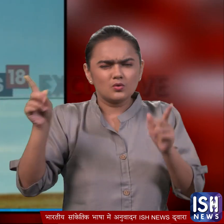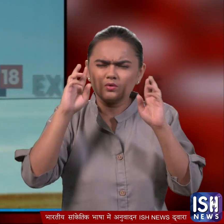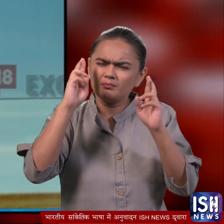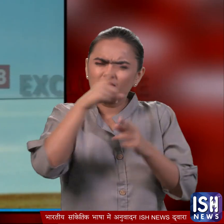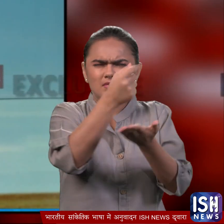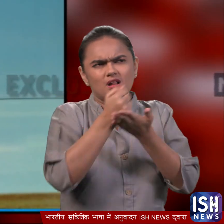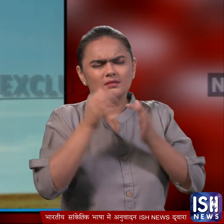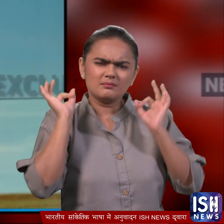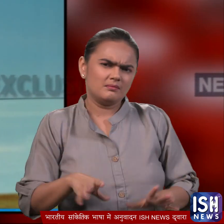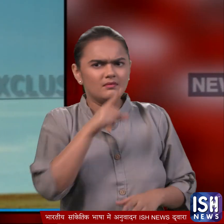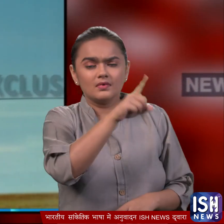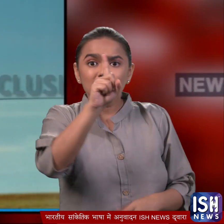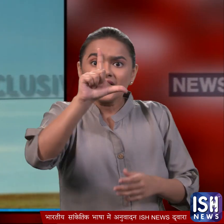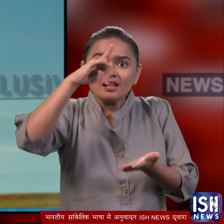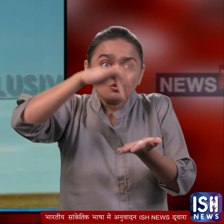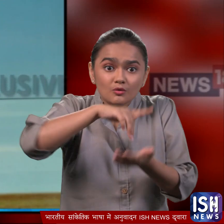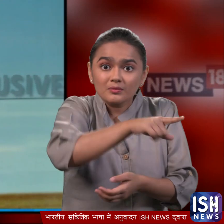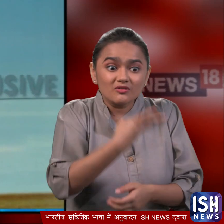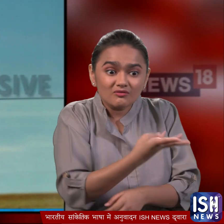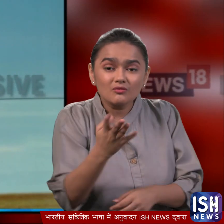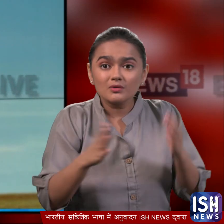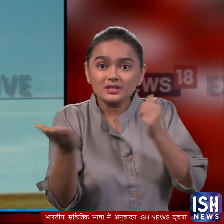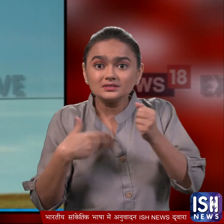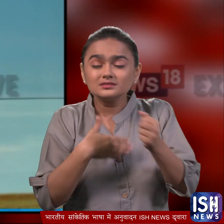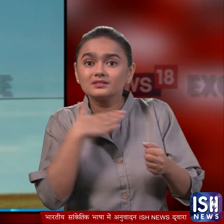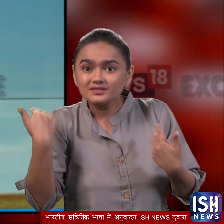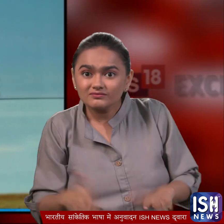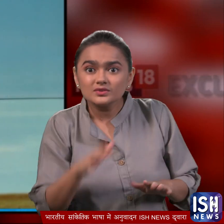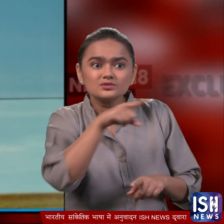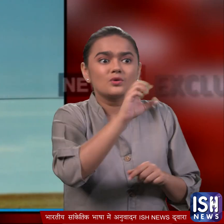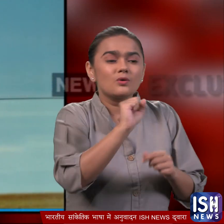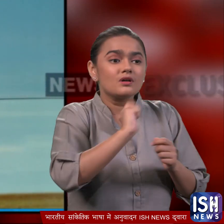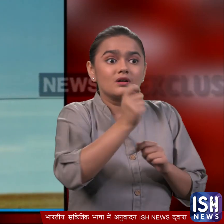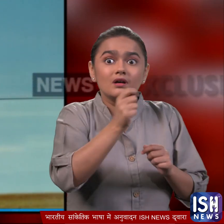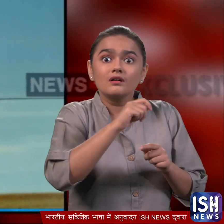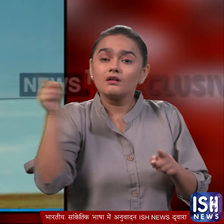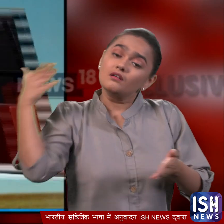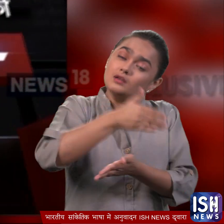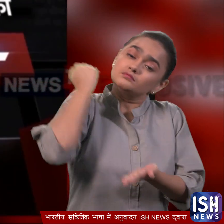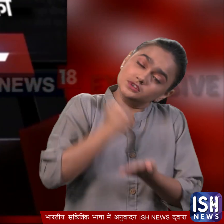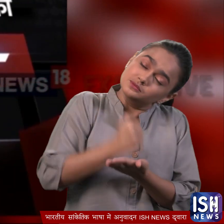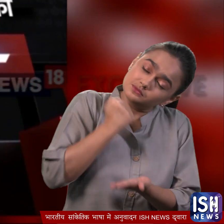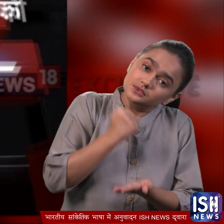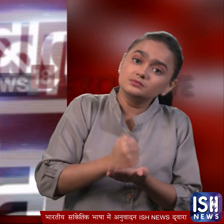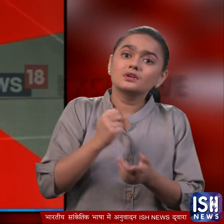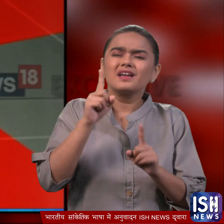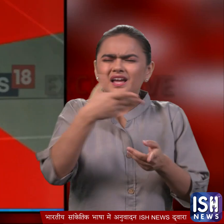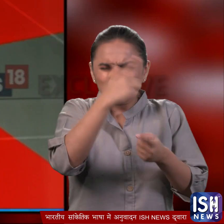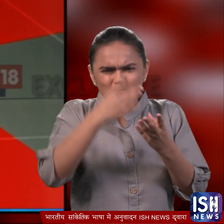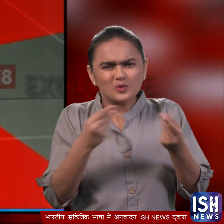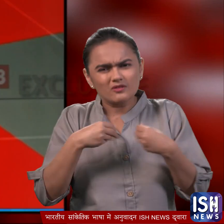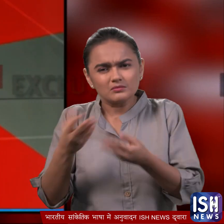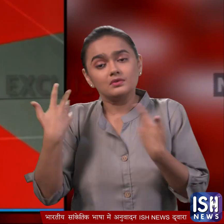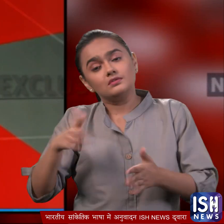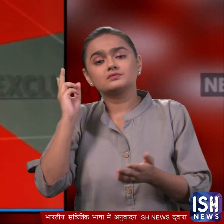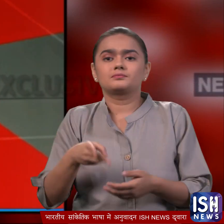न्याय मिलने का पूरा भरोसा है, लेकिन वो लखीमपुर खीरी में मारे गए किसानों और पत्रकार के घर जाने की जिद छोड़ने के लिए तैयार नहीं है। कोरोना वायरस के खतरे